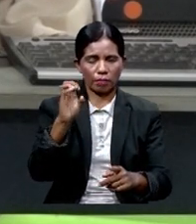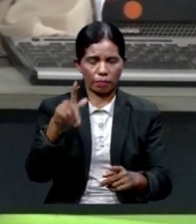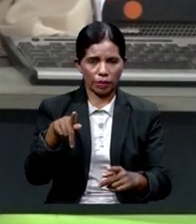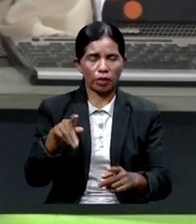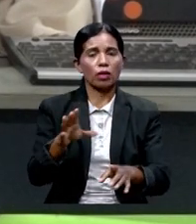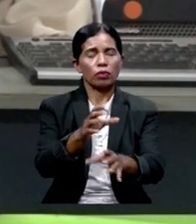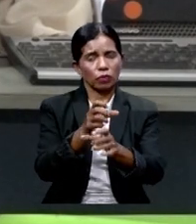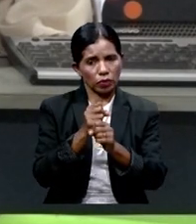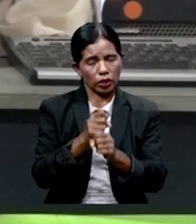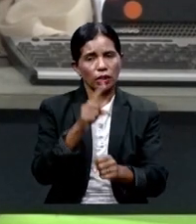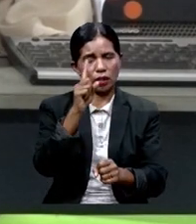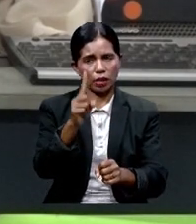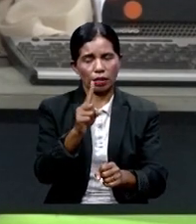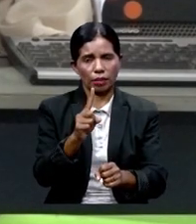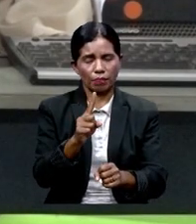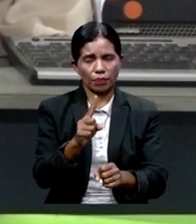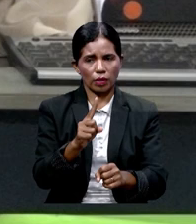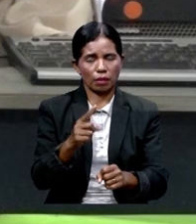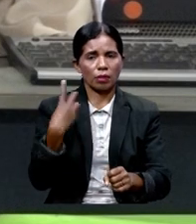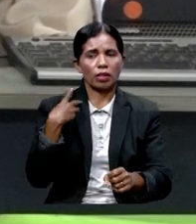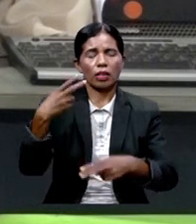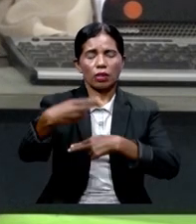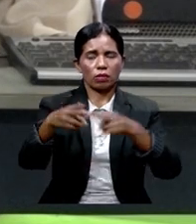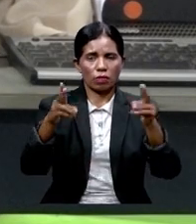então sala ida da dauk nene mamu